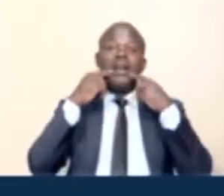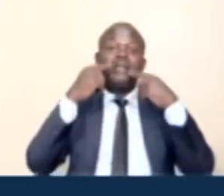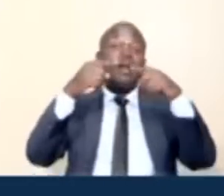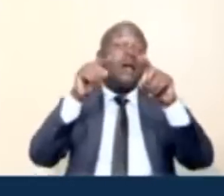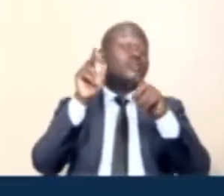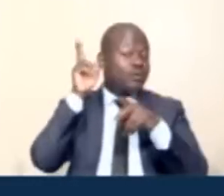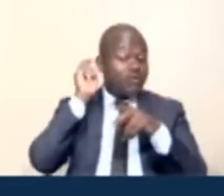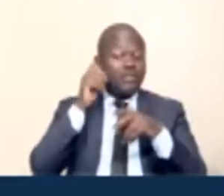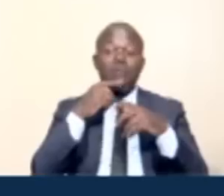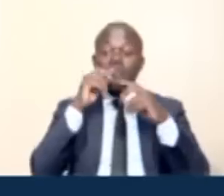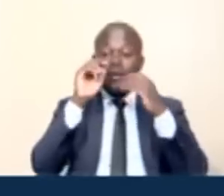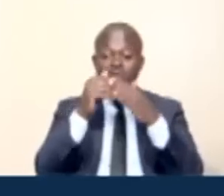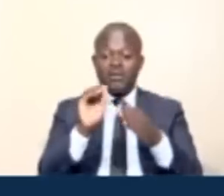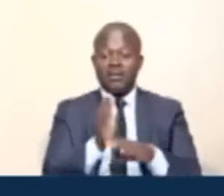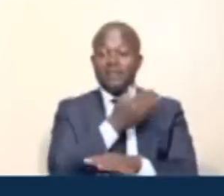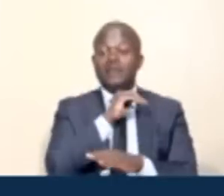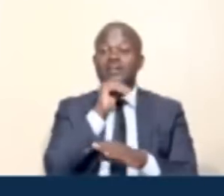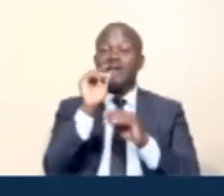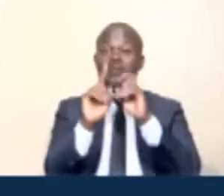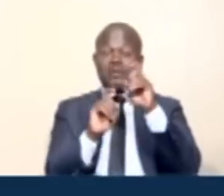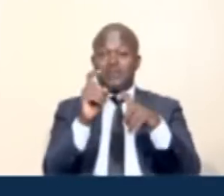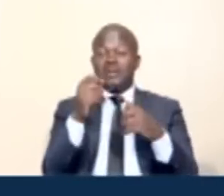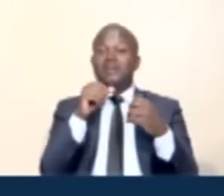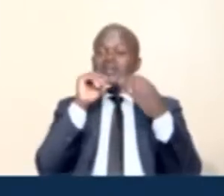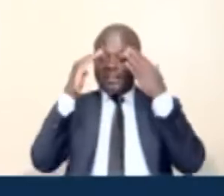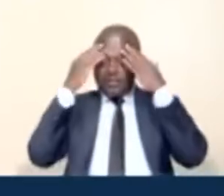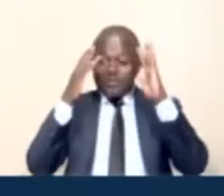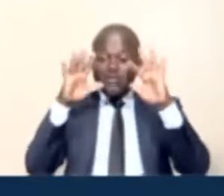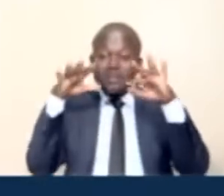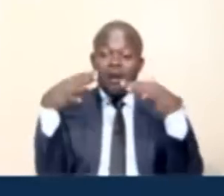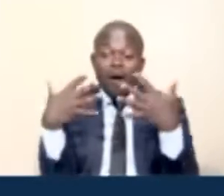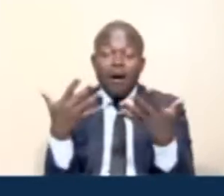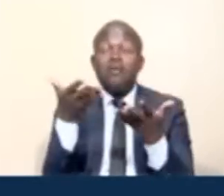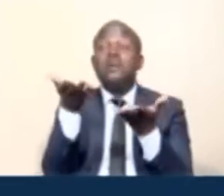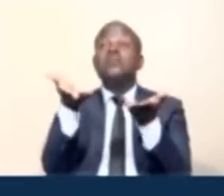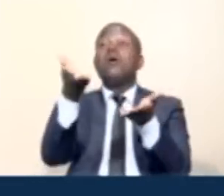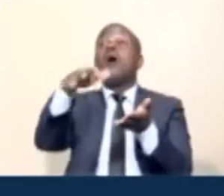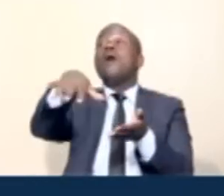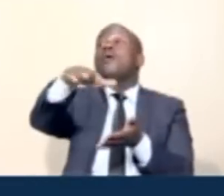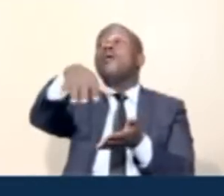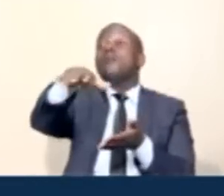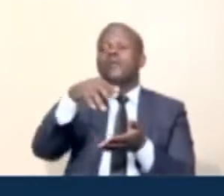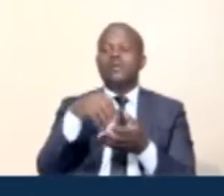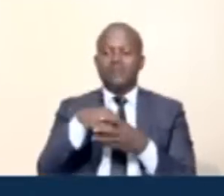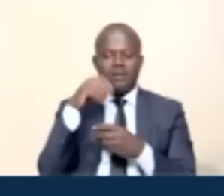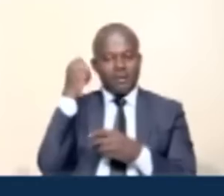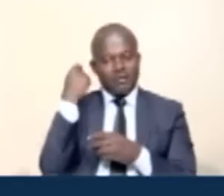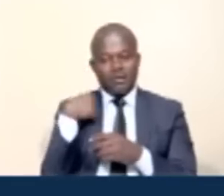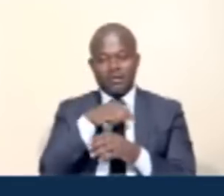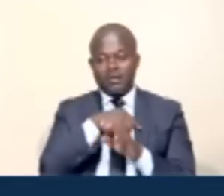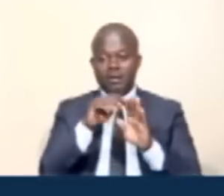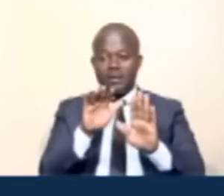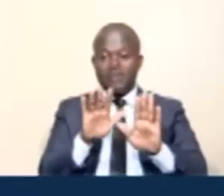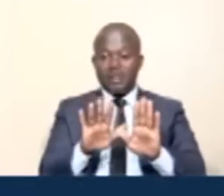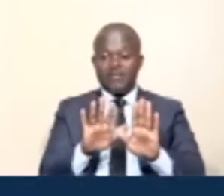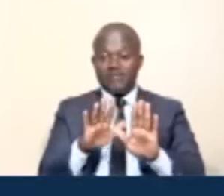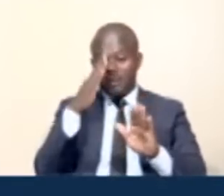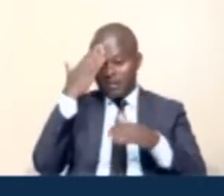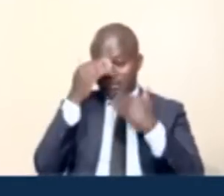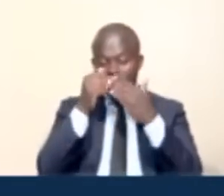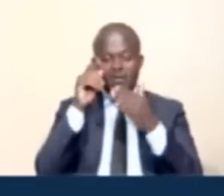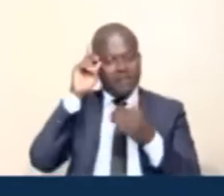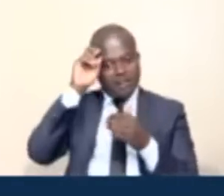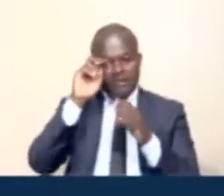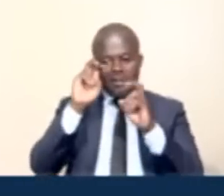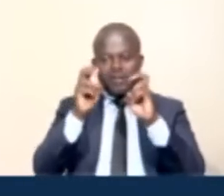twumvise rivuga ko zavuyeho, kandi nta n'uzi tubaza, ntabwo tuzi uko bimeze biri mu kera gati. Ndumva cyangwa iki umuntu yakitondera kubera ko ntekereza